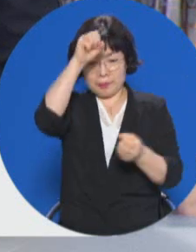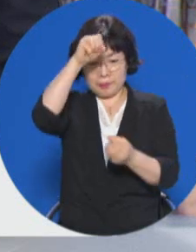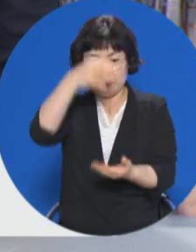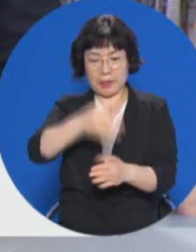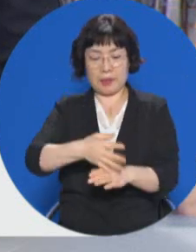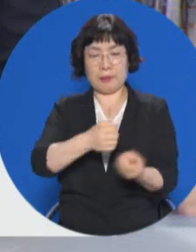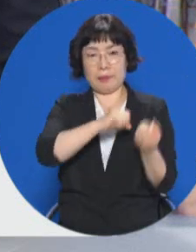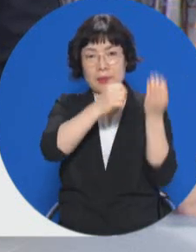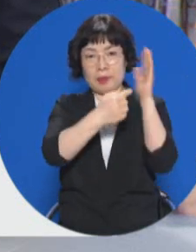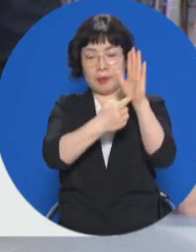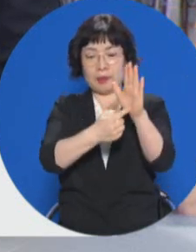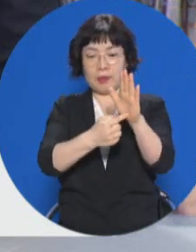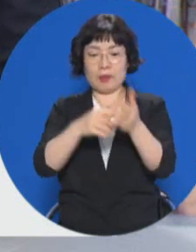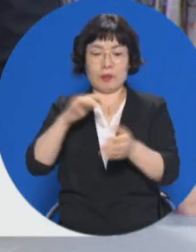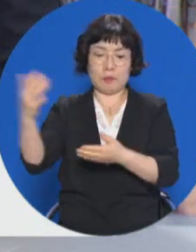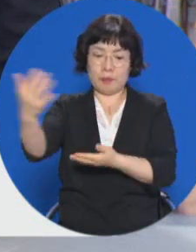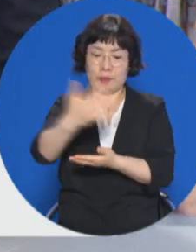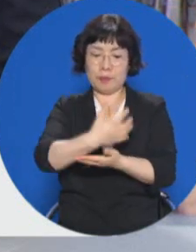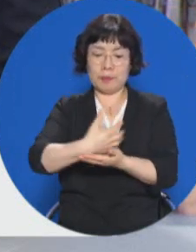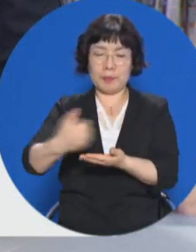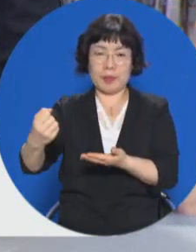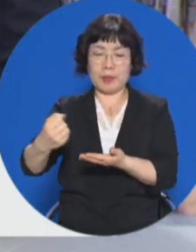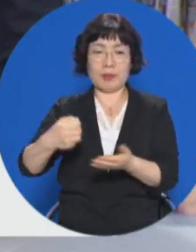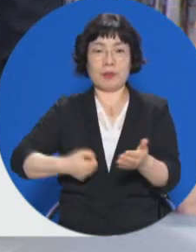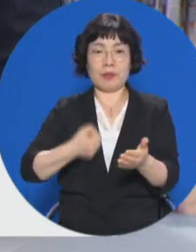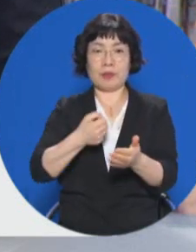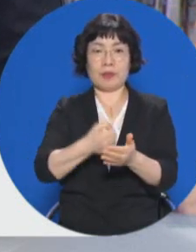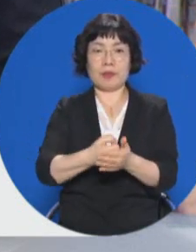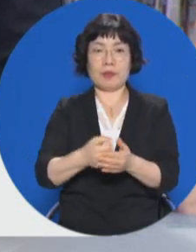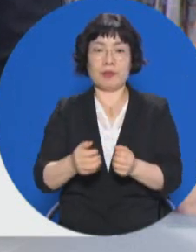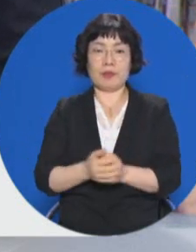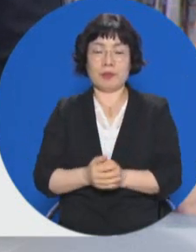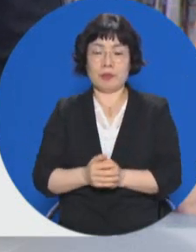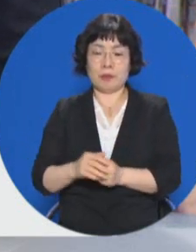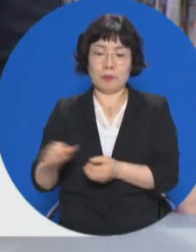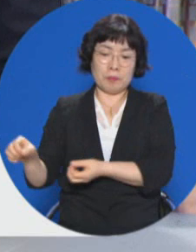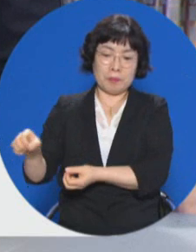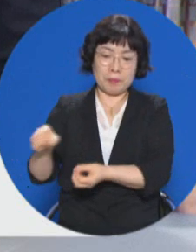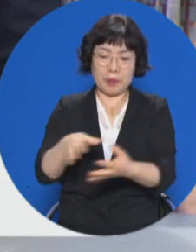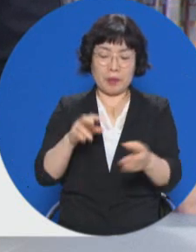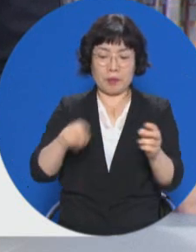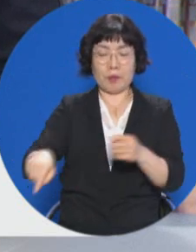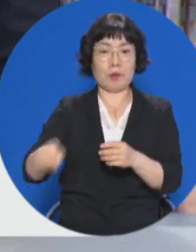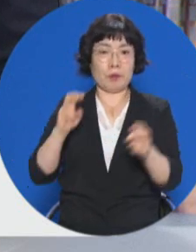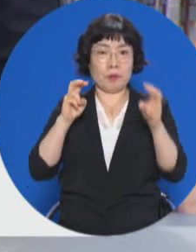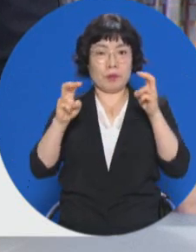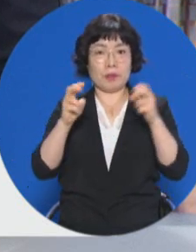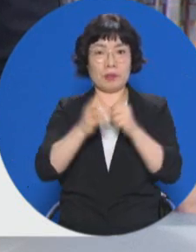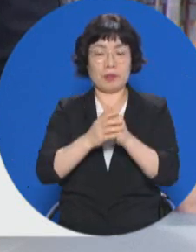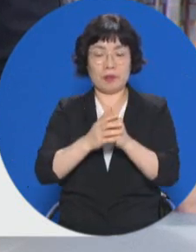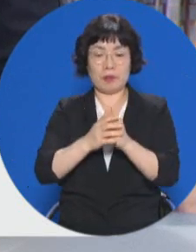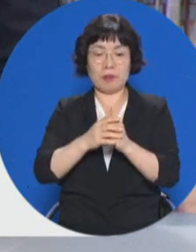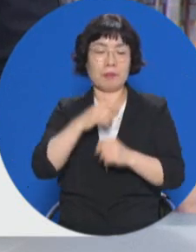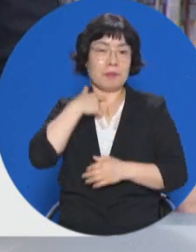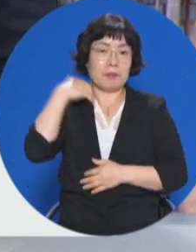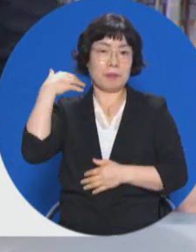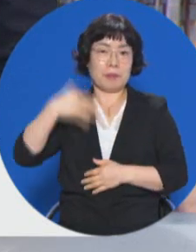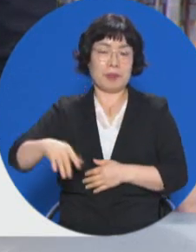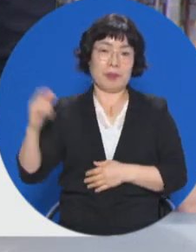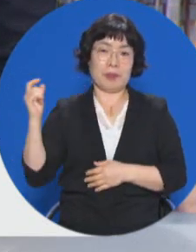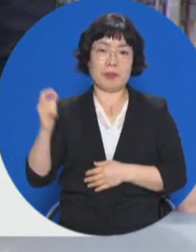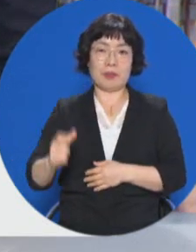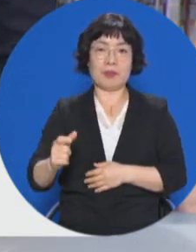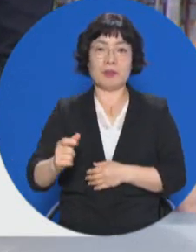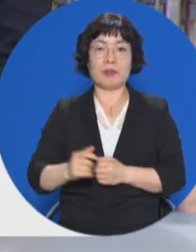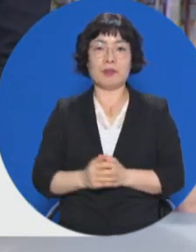발표하고 해당 제품을 자진 회수하기로 했습니다. 반면 오뚜기의 미역을 납품하는 업체는 혐의를 완강히 부인하고